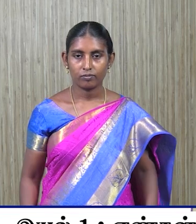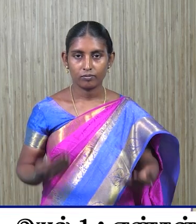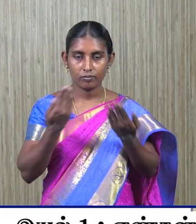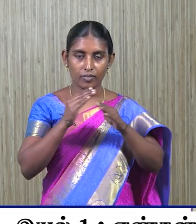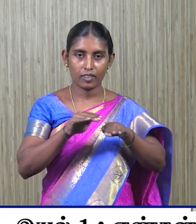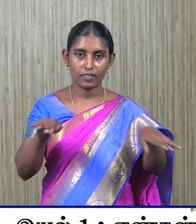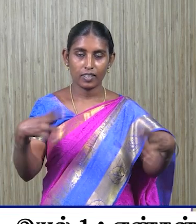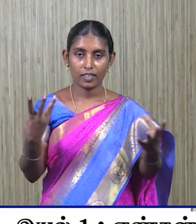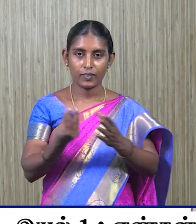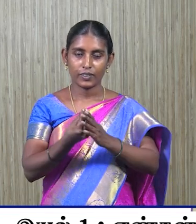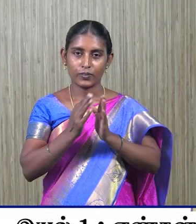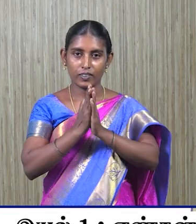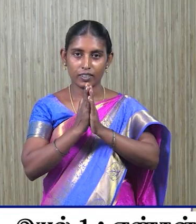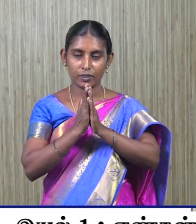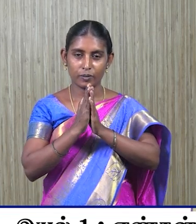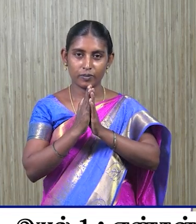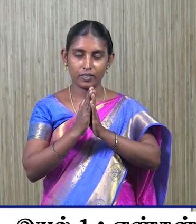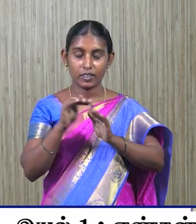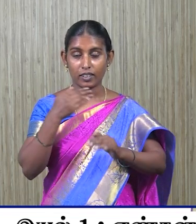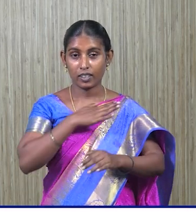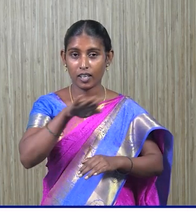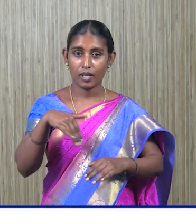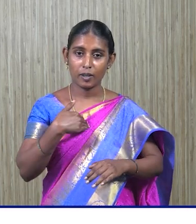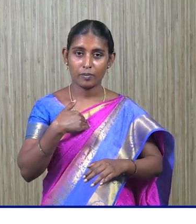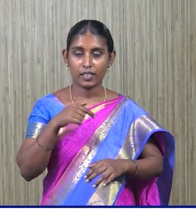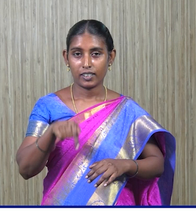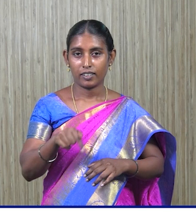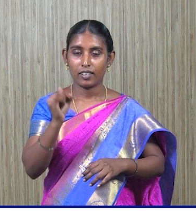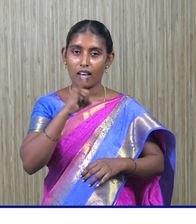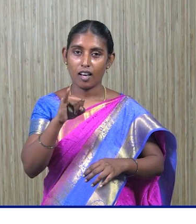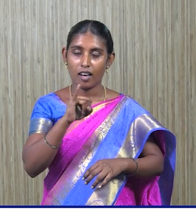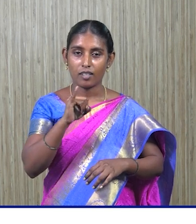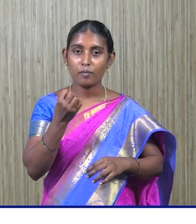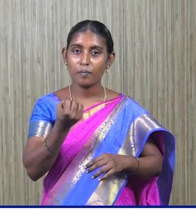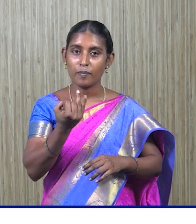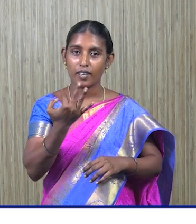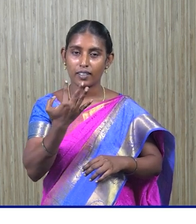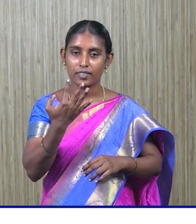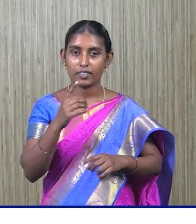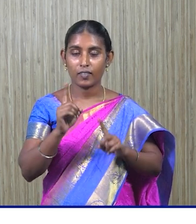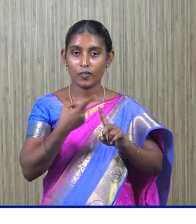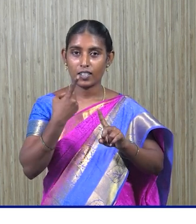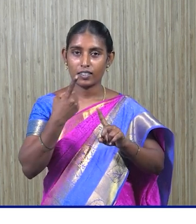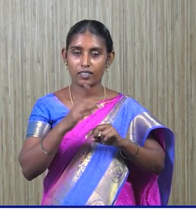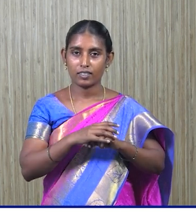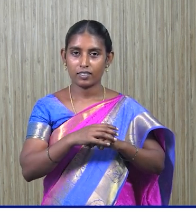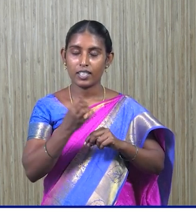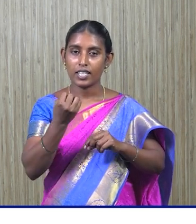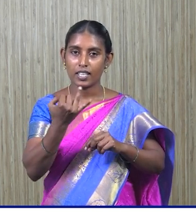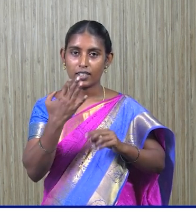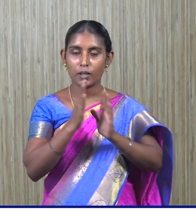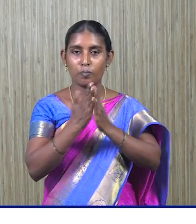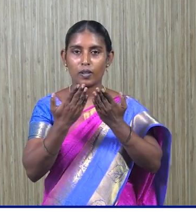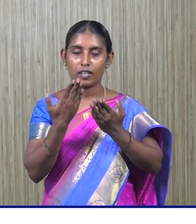மாணவ செல்வங்கள் அனைவருக்கும் வணக்கம். நாம் இன்று 6ஆம் வகுப்பு கணிதம் இயல் 1 எண்கள்